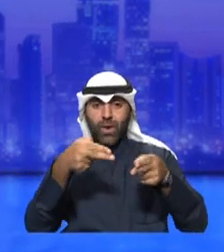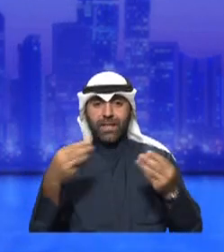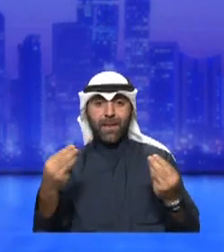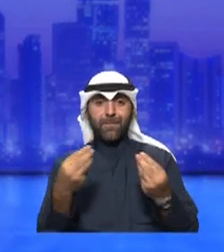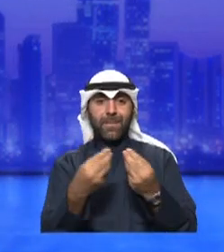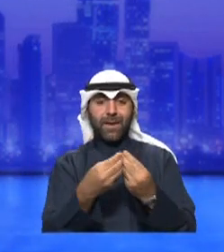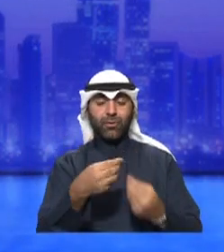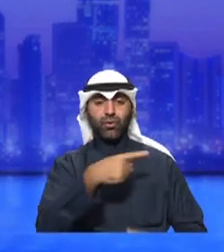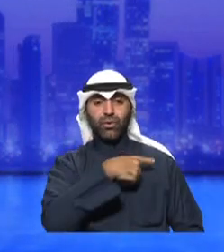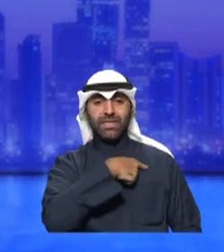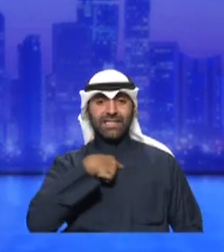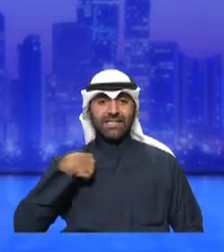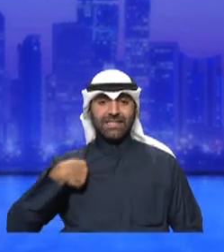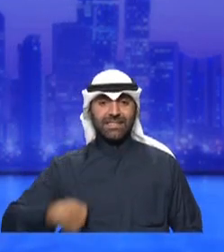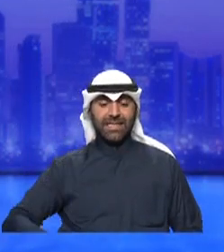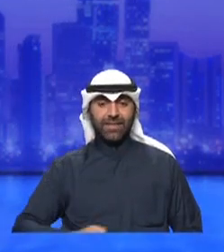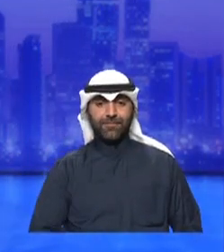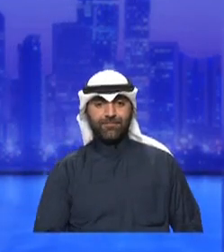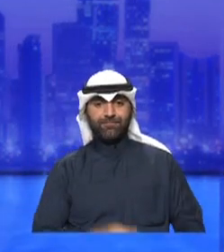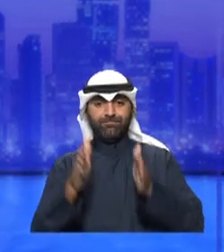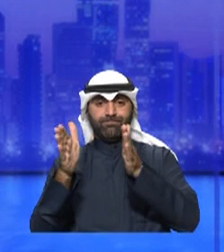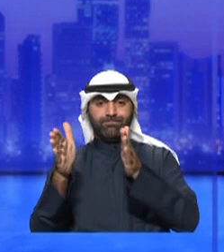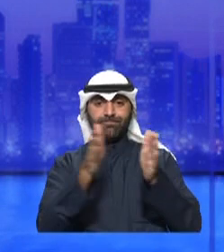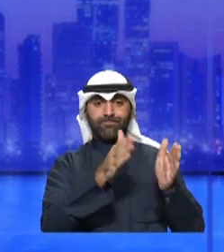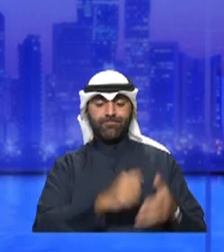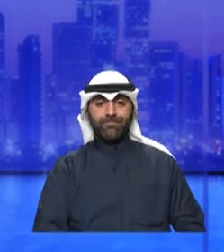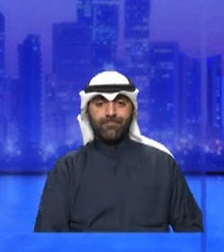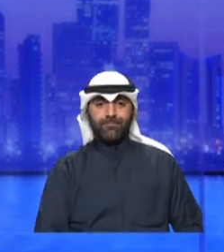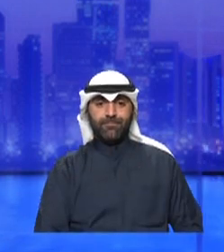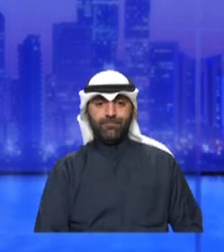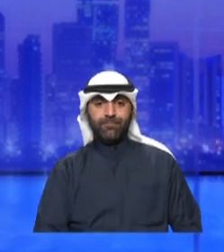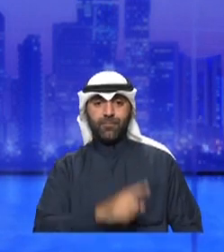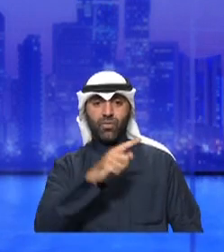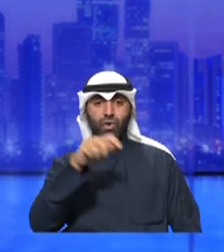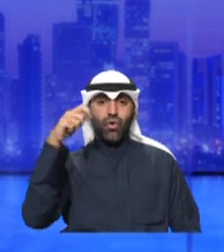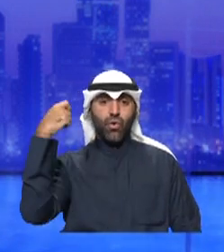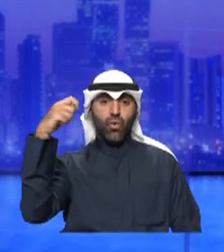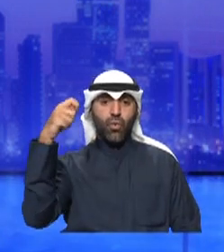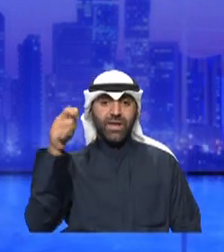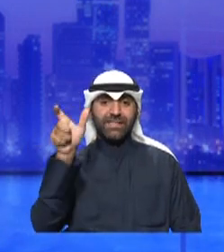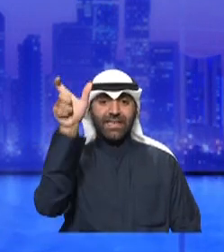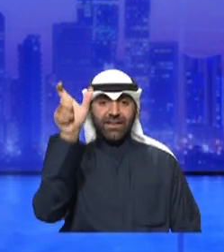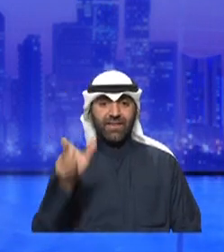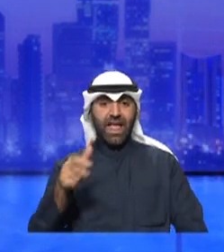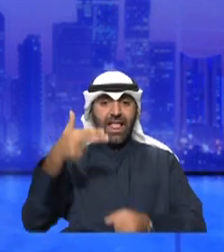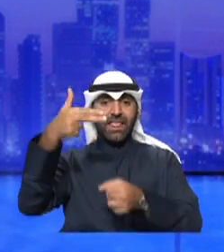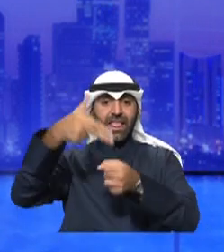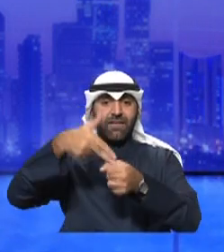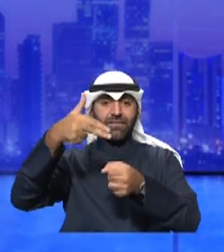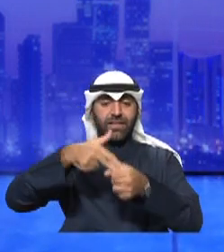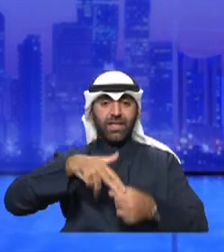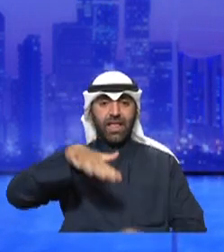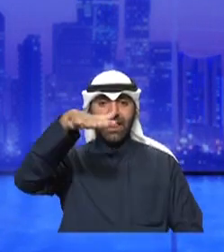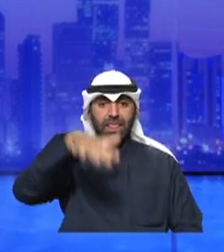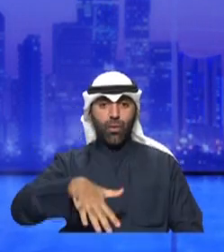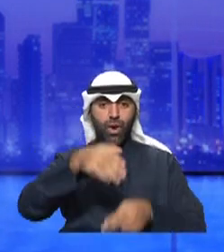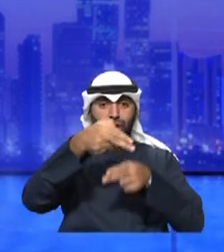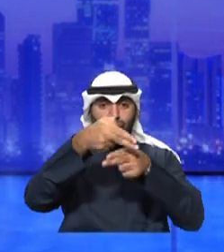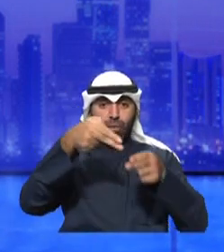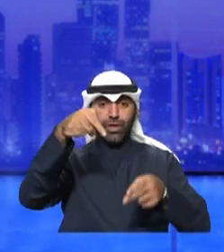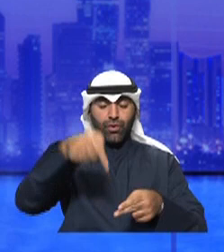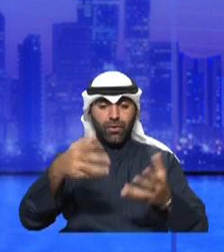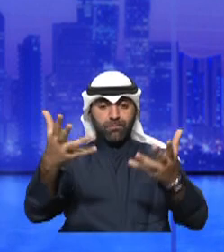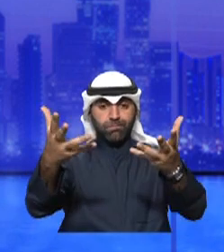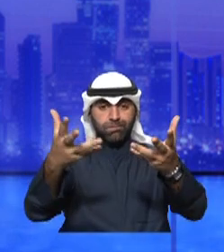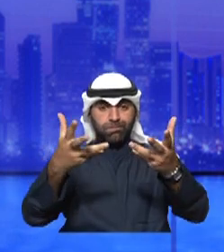المشتركه ومن جانب اخر احاط نائب رئيس مجلس الوزراء وزير النفط دكتور بدر حامد الملا مجلس الوزراء